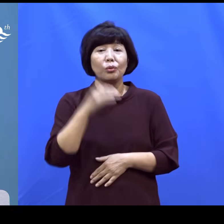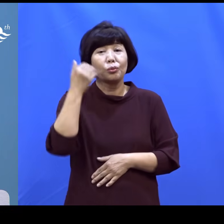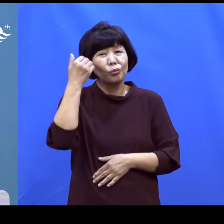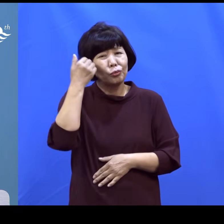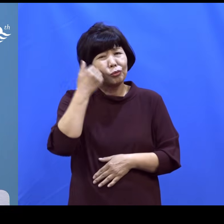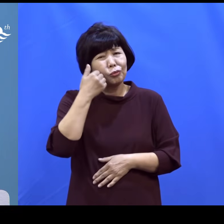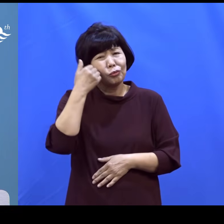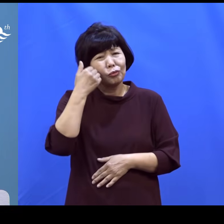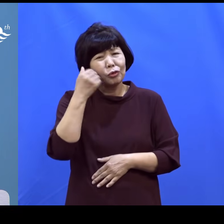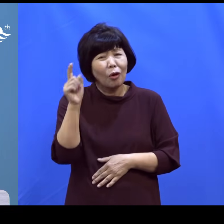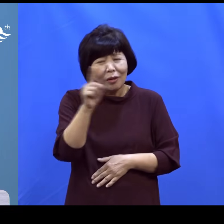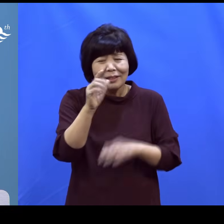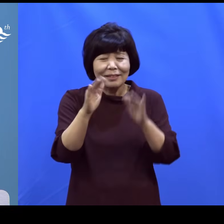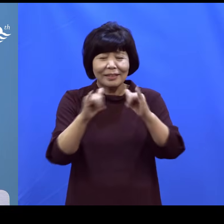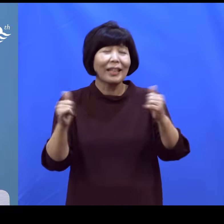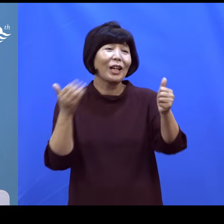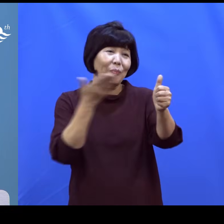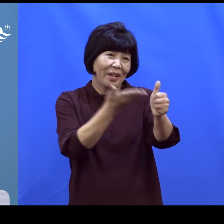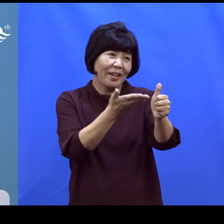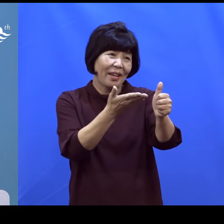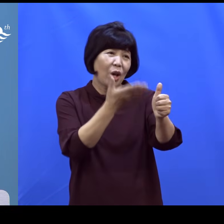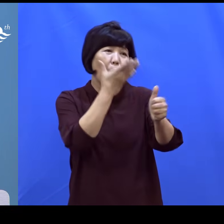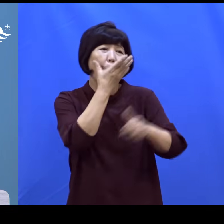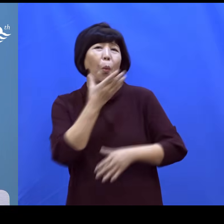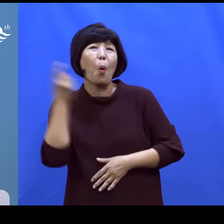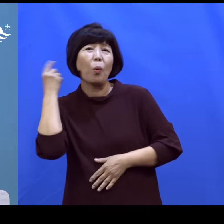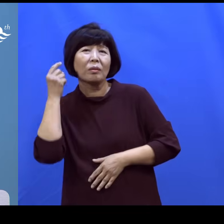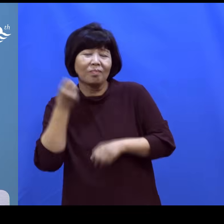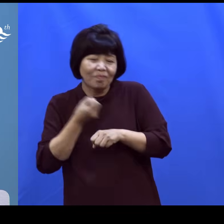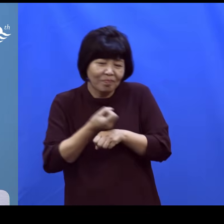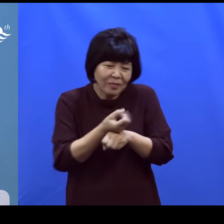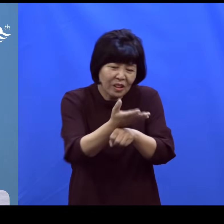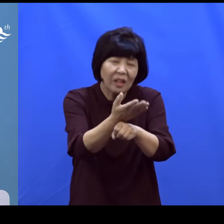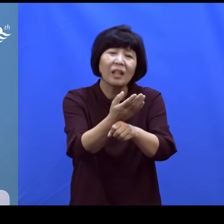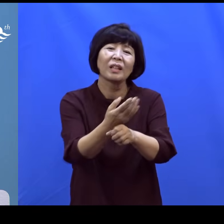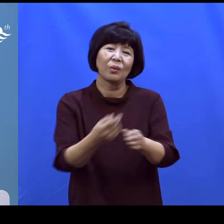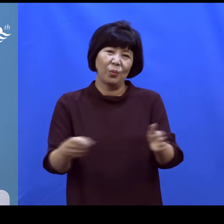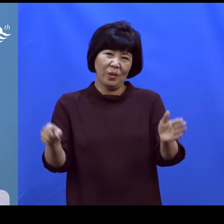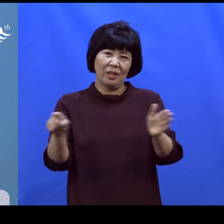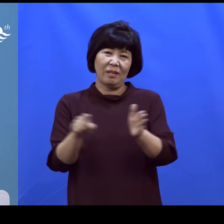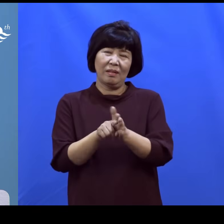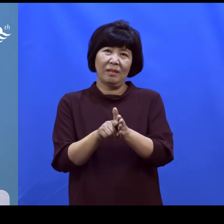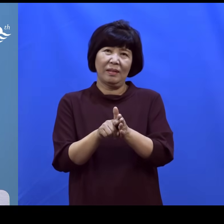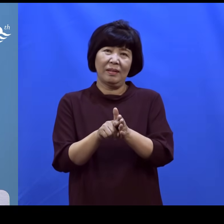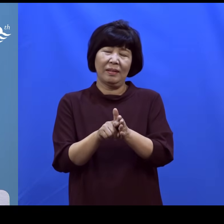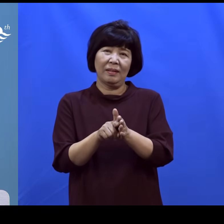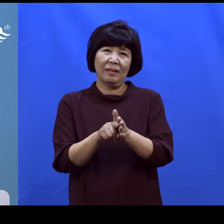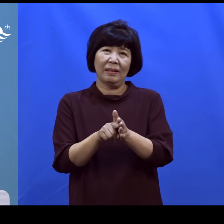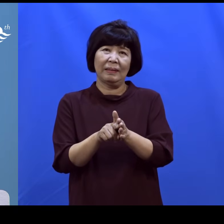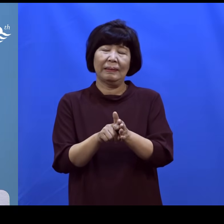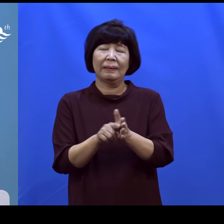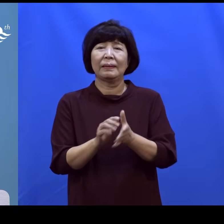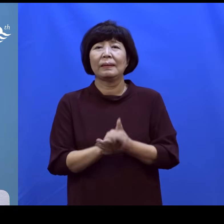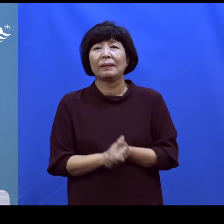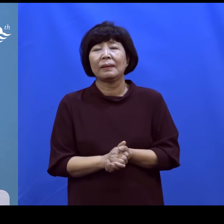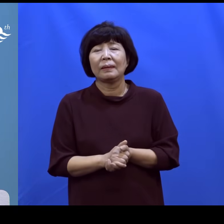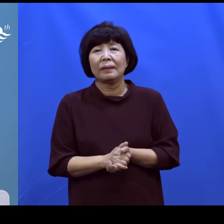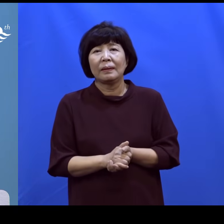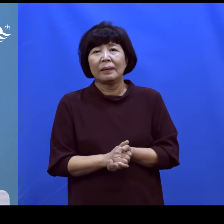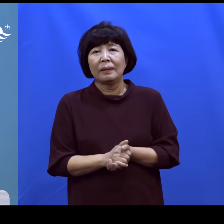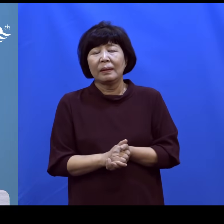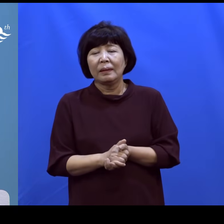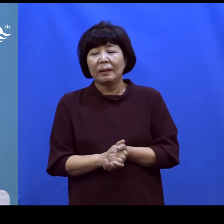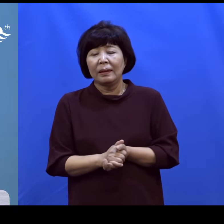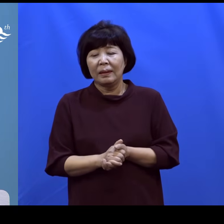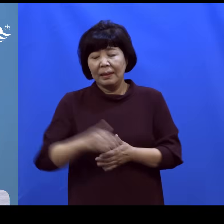누군가에게 복음을 전하기 위해서는 그 사람과 같이 되어야 돼요. 그게 성육신의 교회입니다. 여러분,